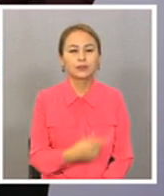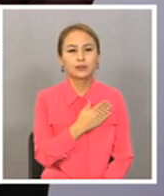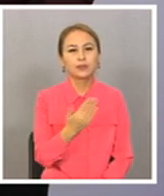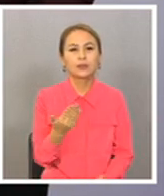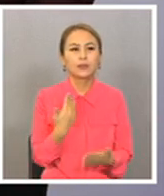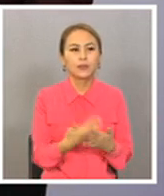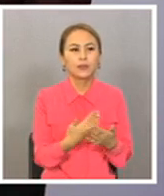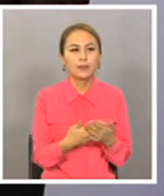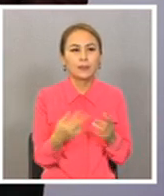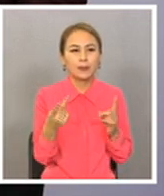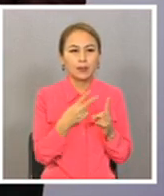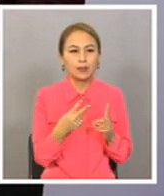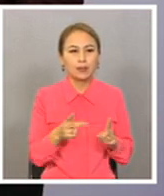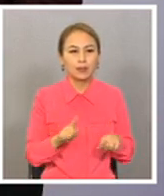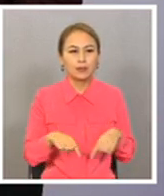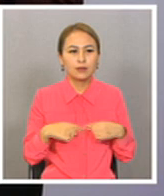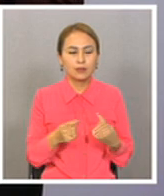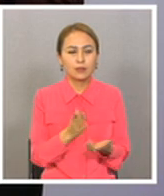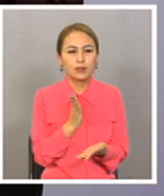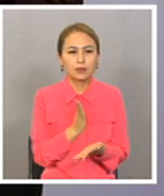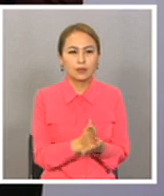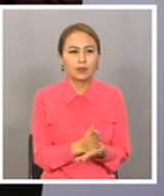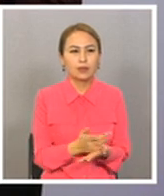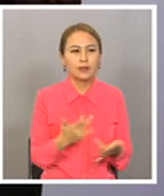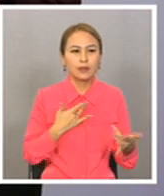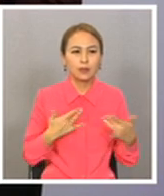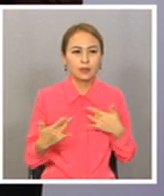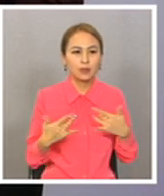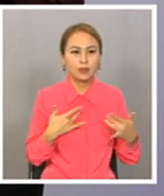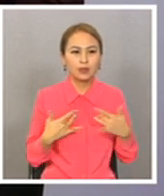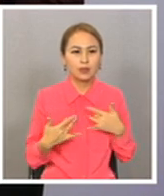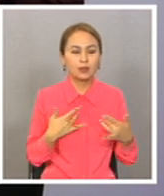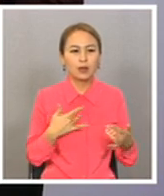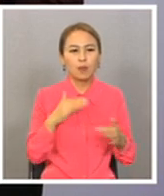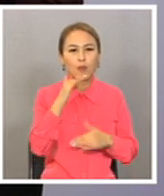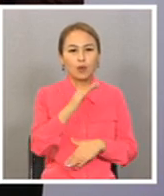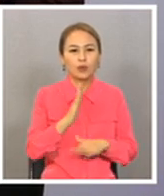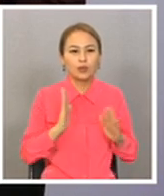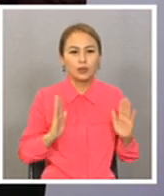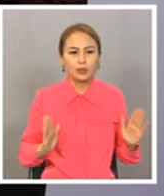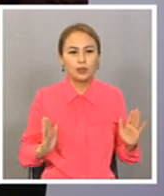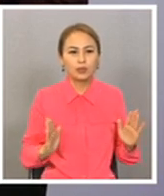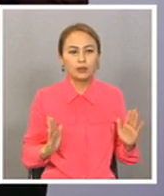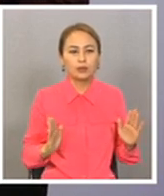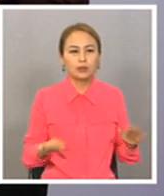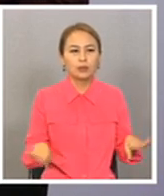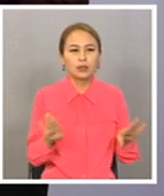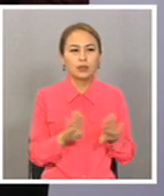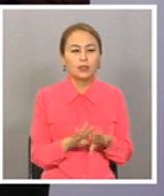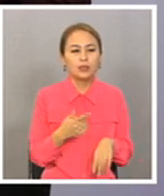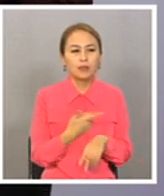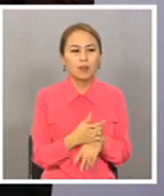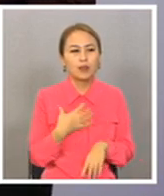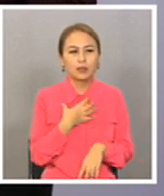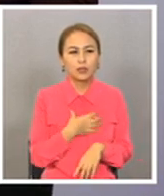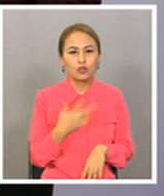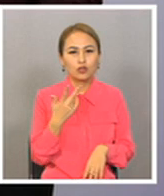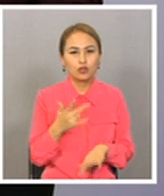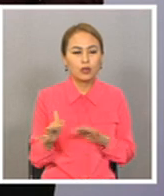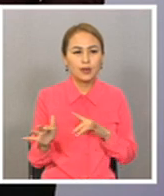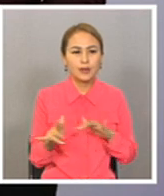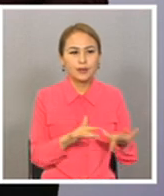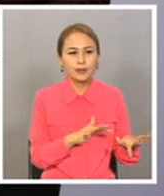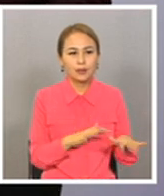бойынша кесте берілген. Кейіпкер, портрет, кейіпкердің ең маңызды үш әрекеті,